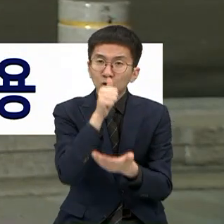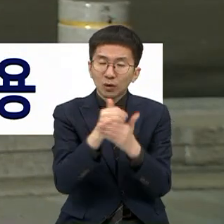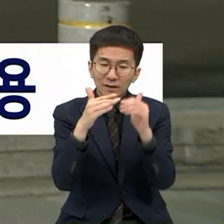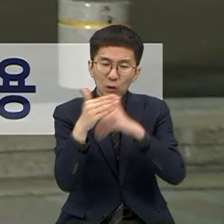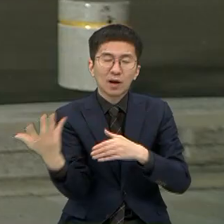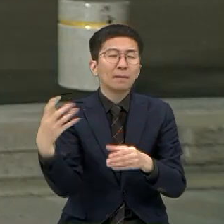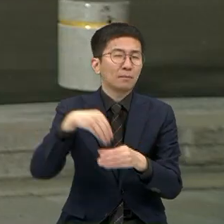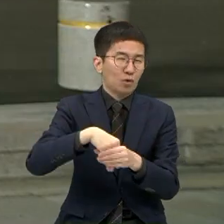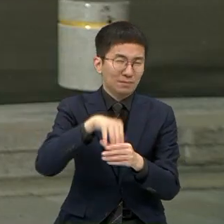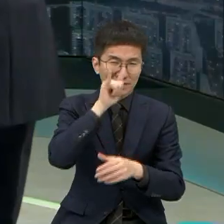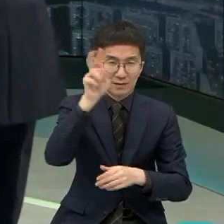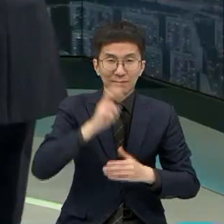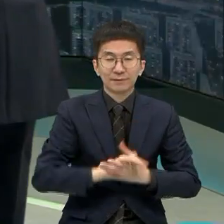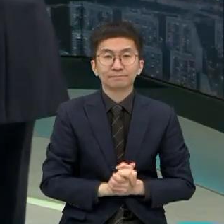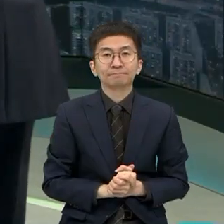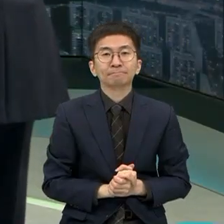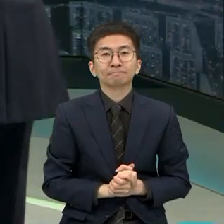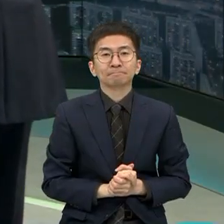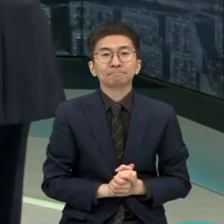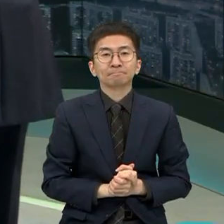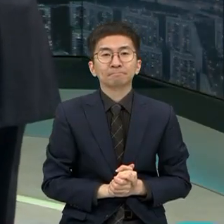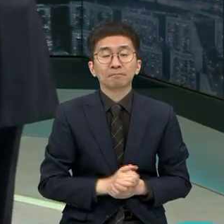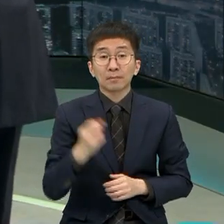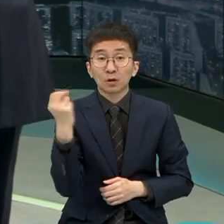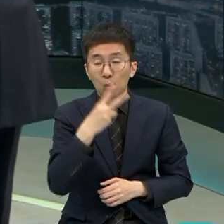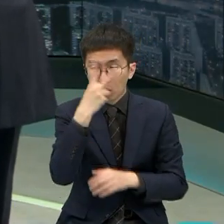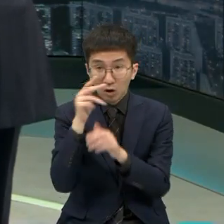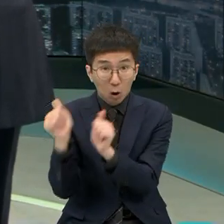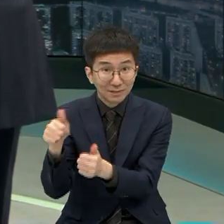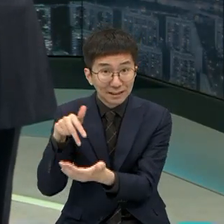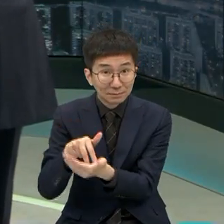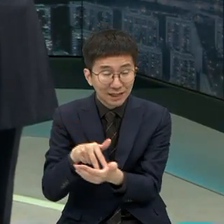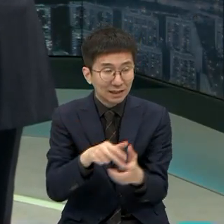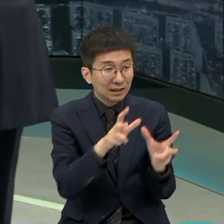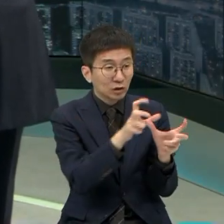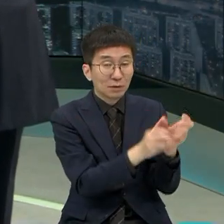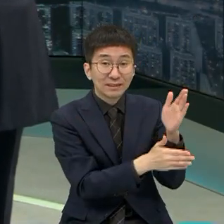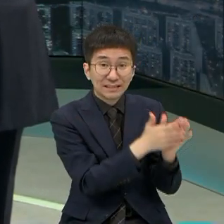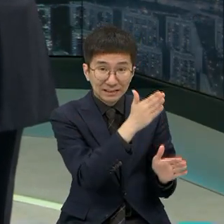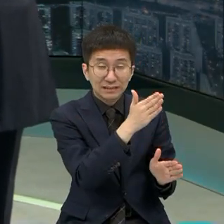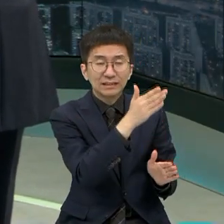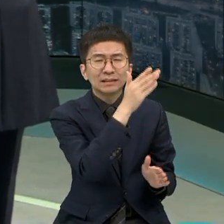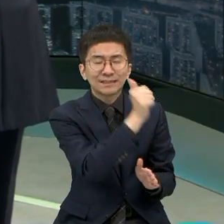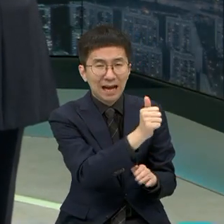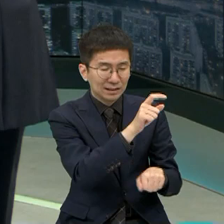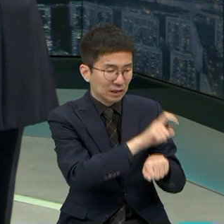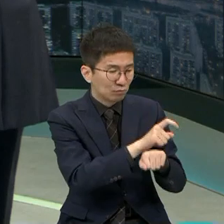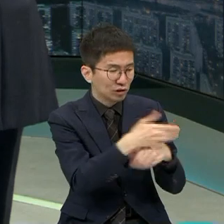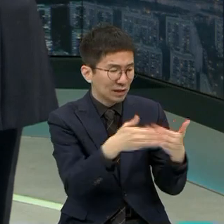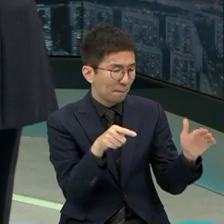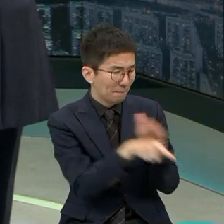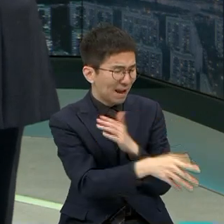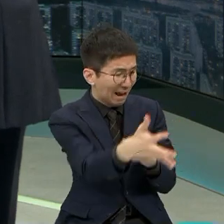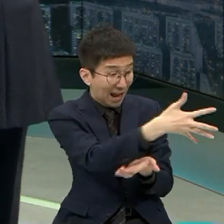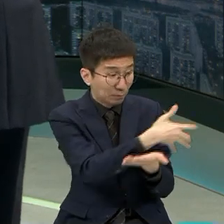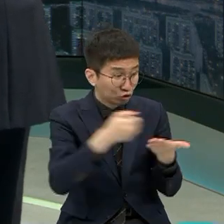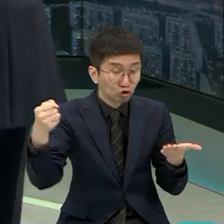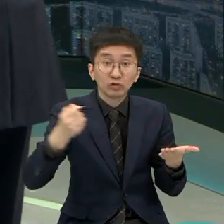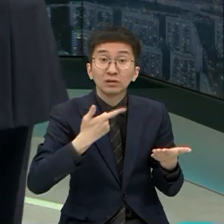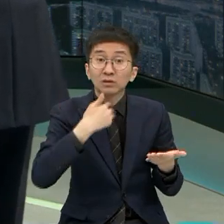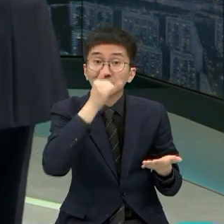알려지고 있습니다 그리고 검찰의 성남시청 시장 시를 뒤늦게 압수수색 했는데 내용도 가져와 로